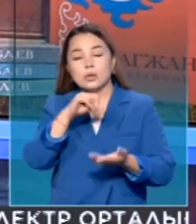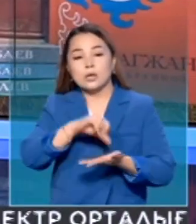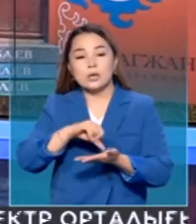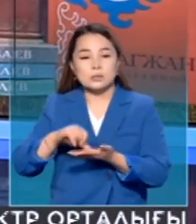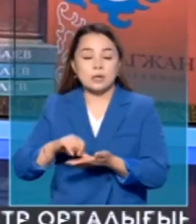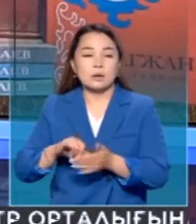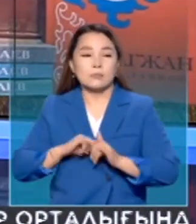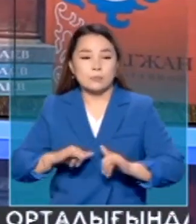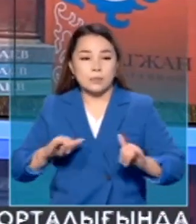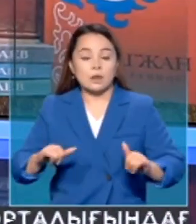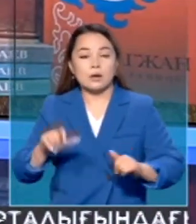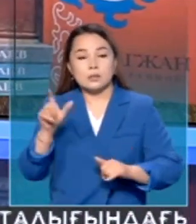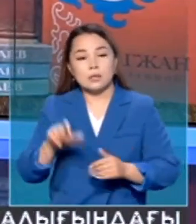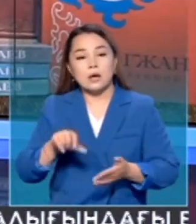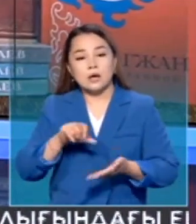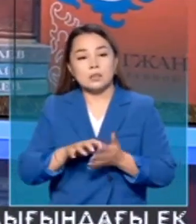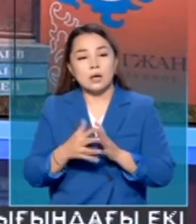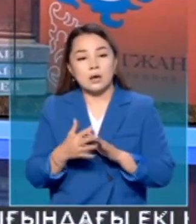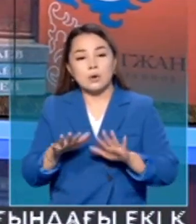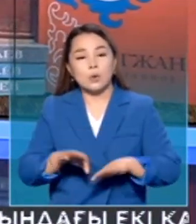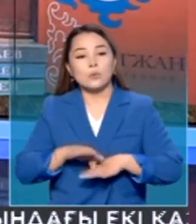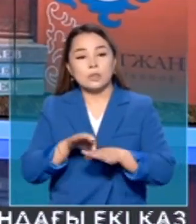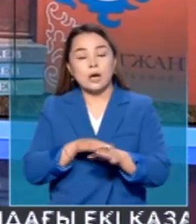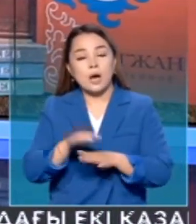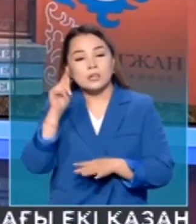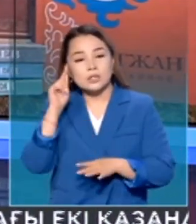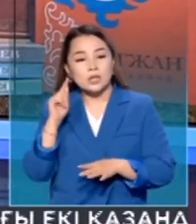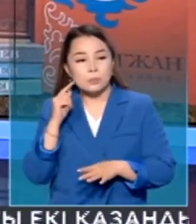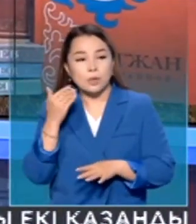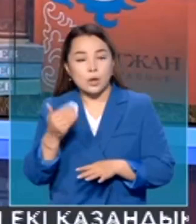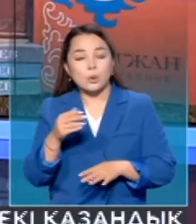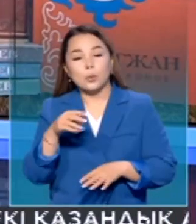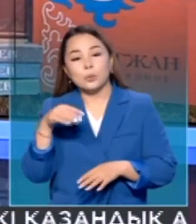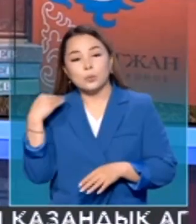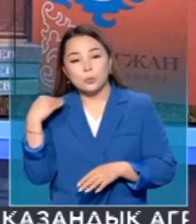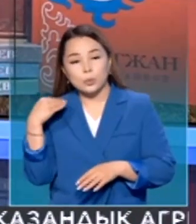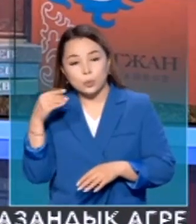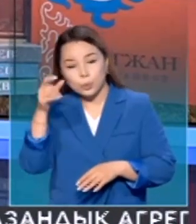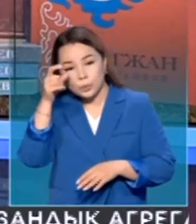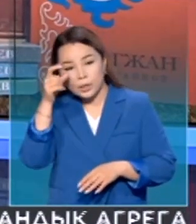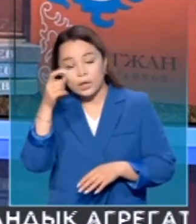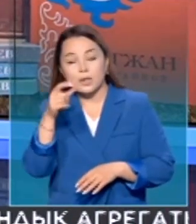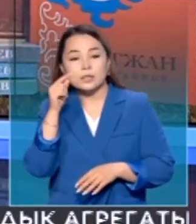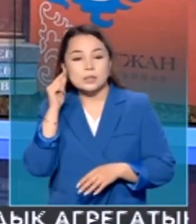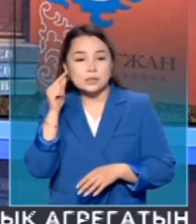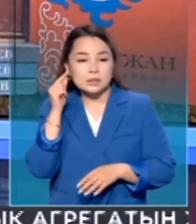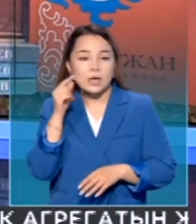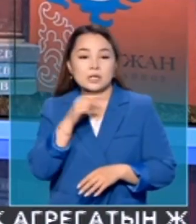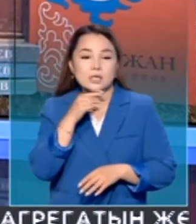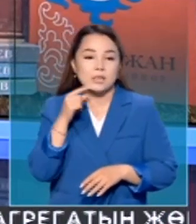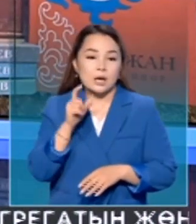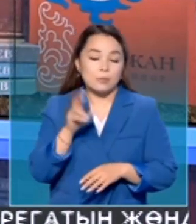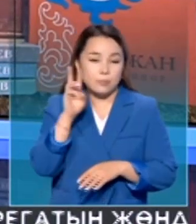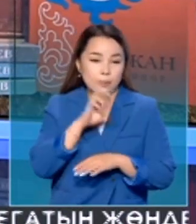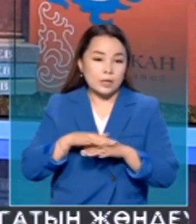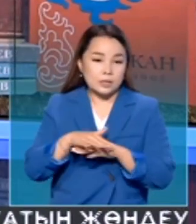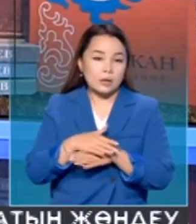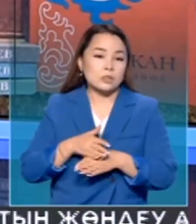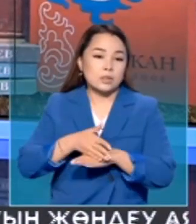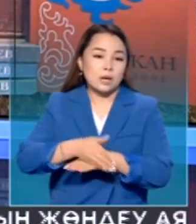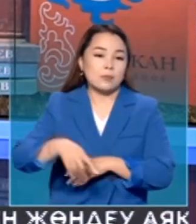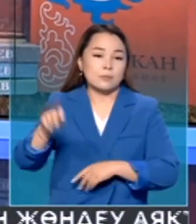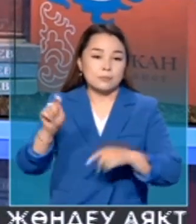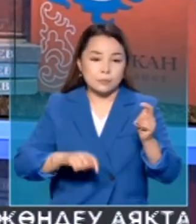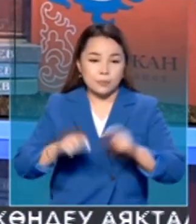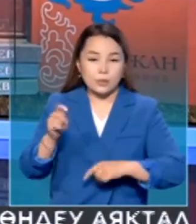қаны тамған Сары Томар ауылында өткен шараға Әзербайжан, Түркия, Қырғызстан және Ресей мемлекеттерінен меймандар келді.